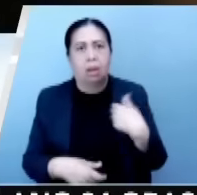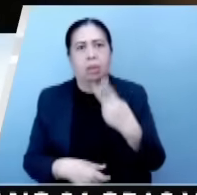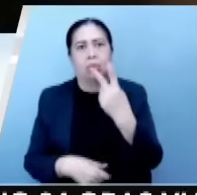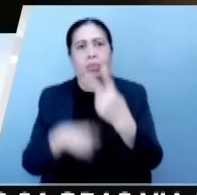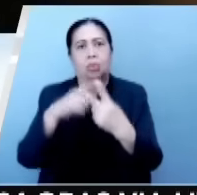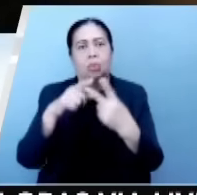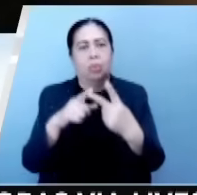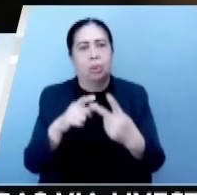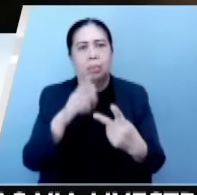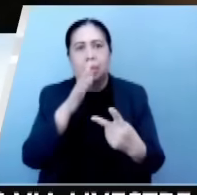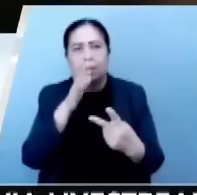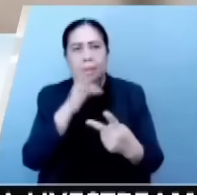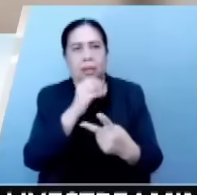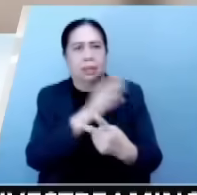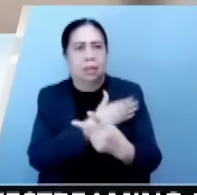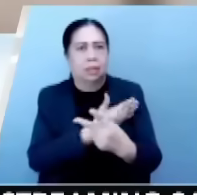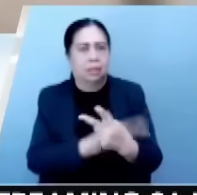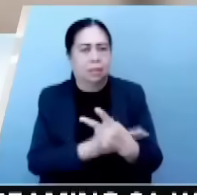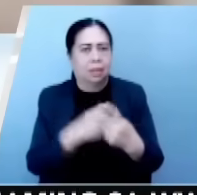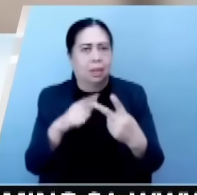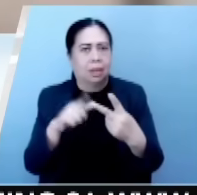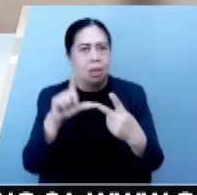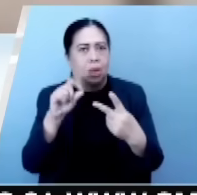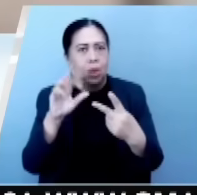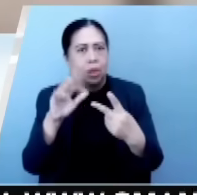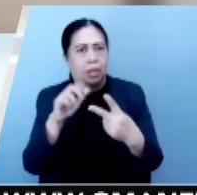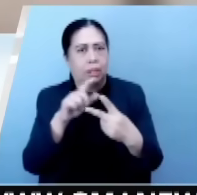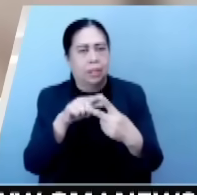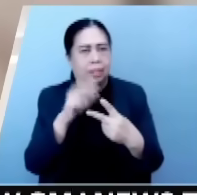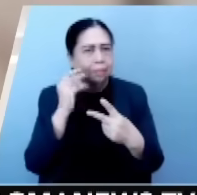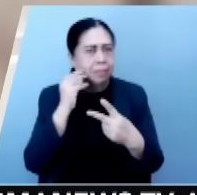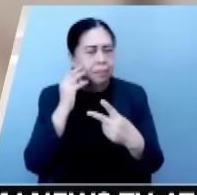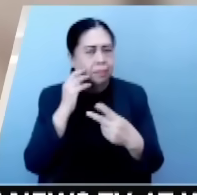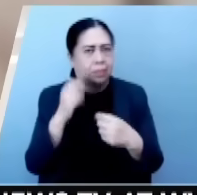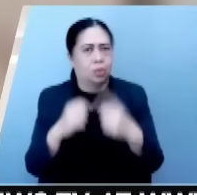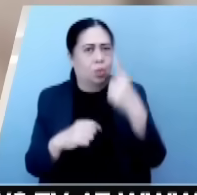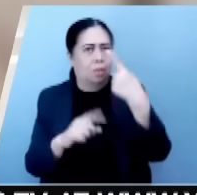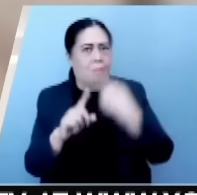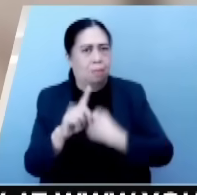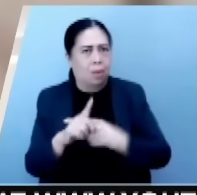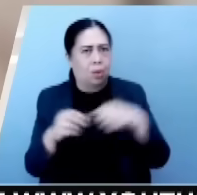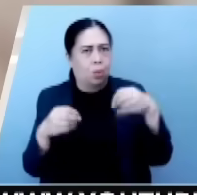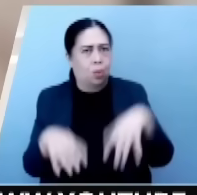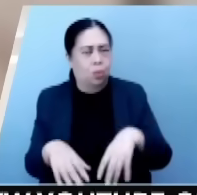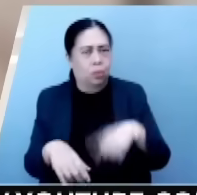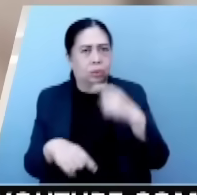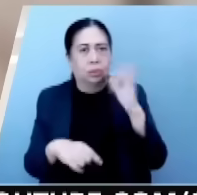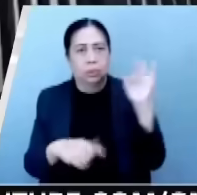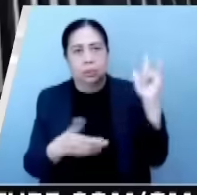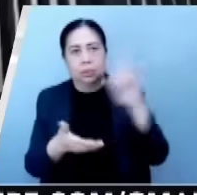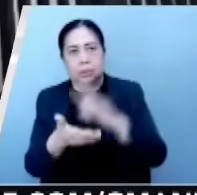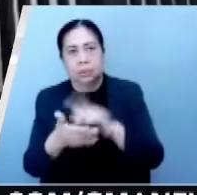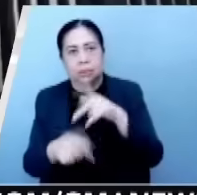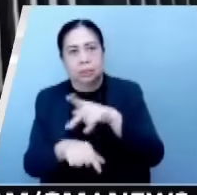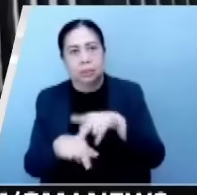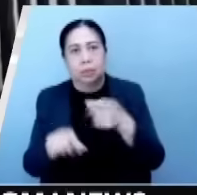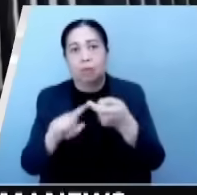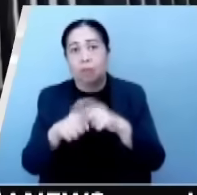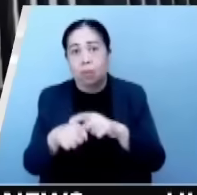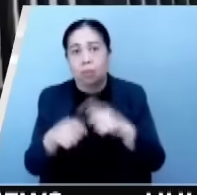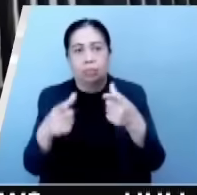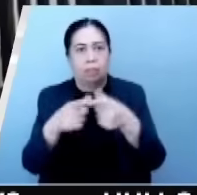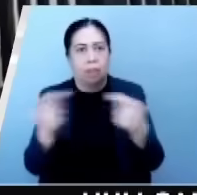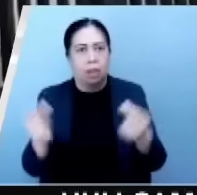Litada at May Mutegi. Isang buwan na silang nawawala noon matapos umuwi sa Pilipinas galing Japan. Dalawang